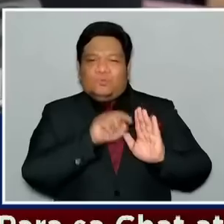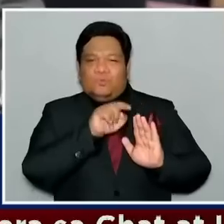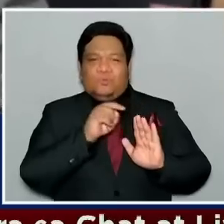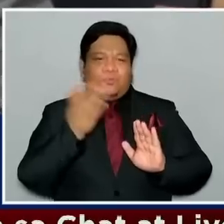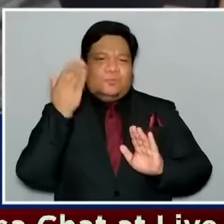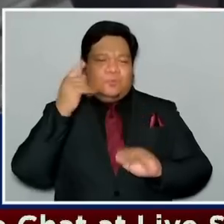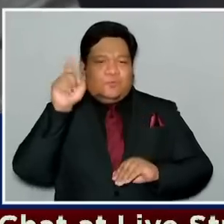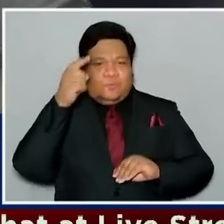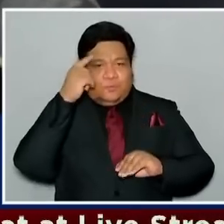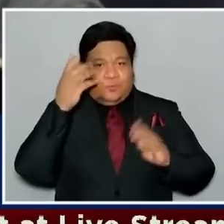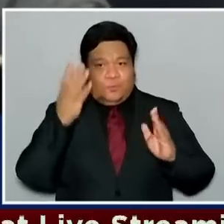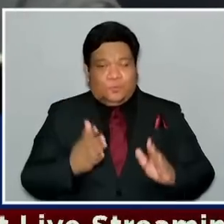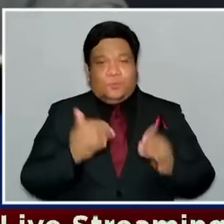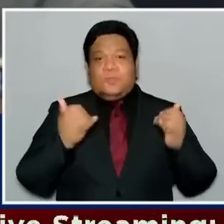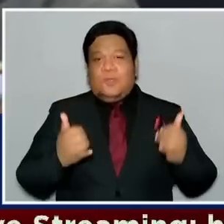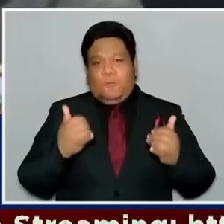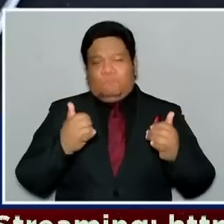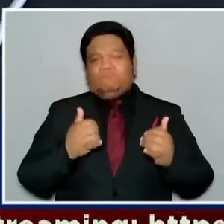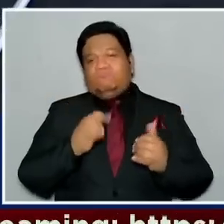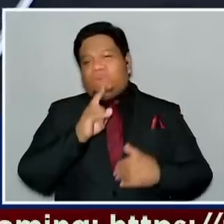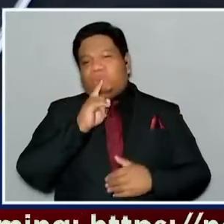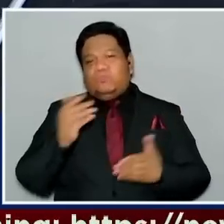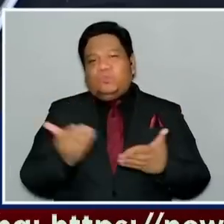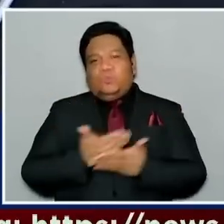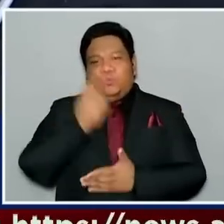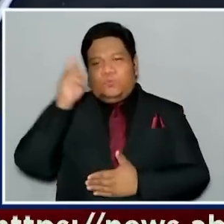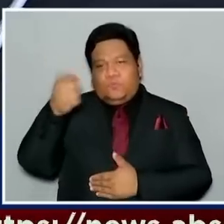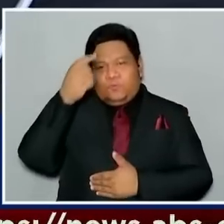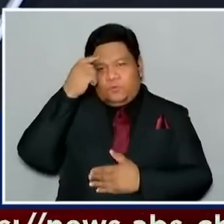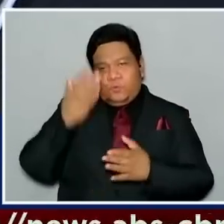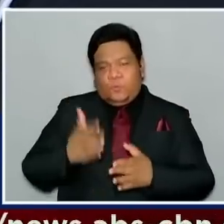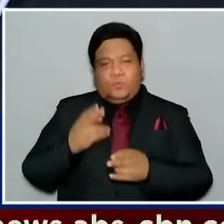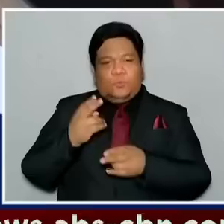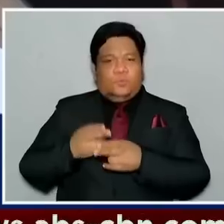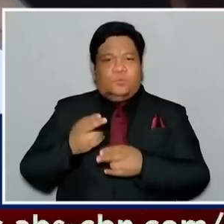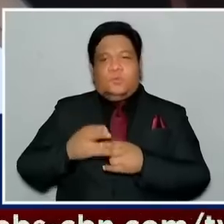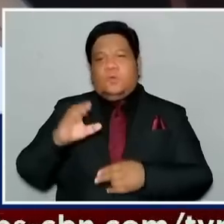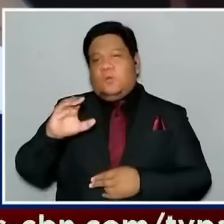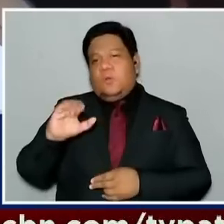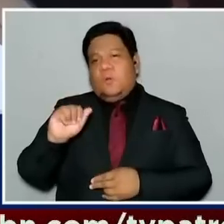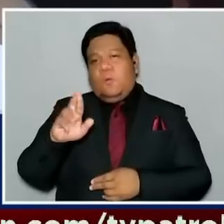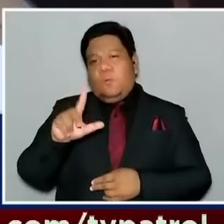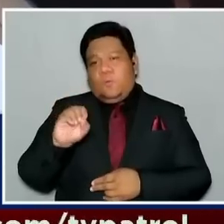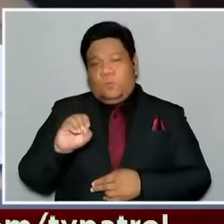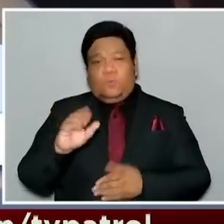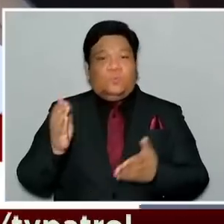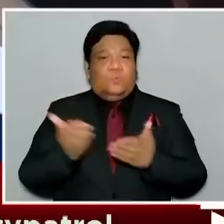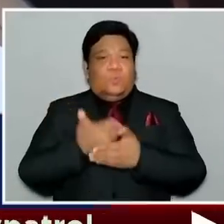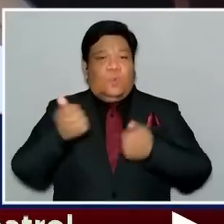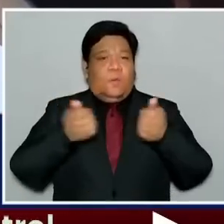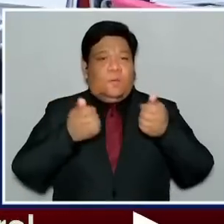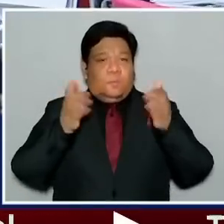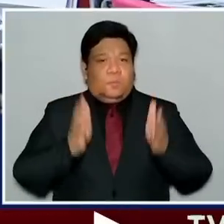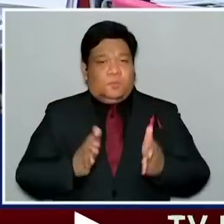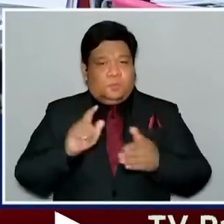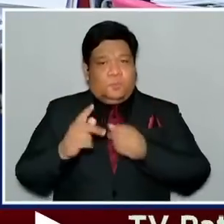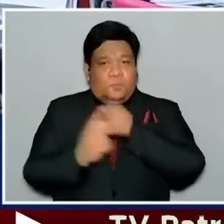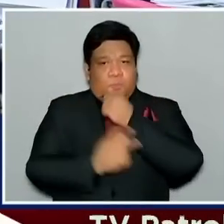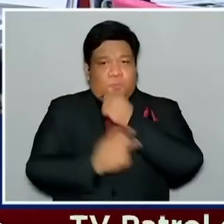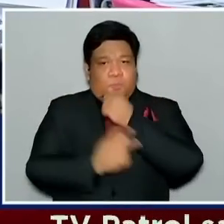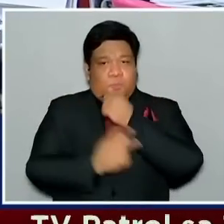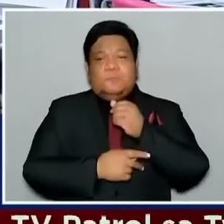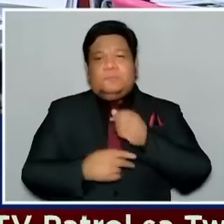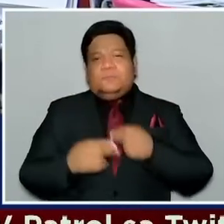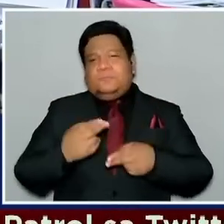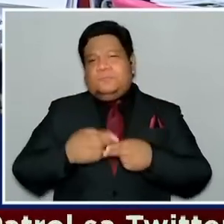Governor Carlo George Joan Reyes. Ayon sa bagong provincial administrator na si Attorney Karen Lisette Molas, unti-unti